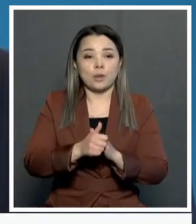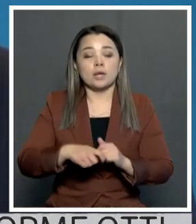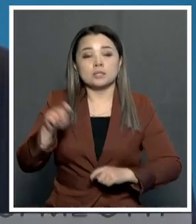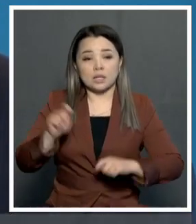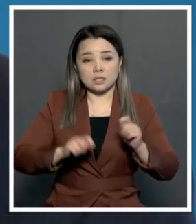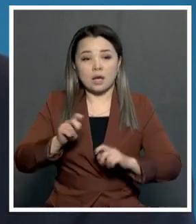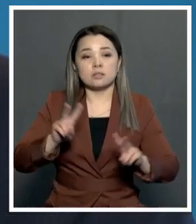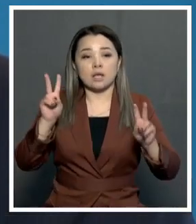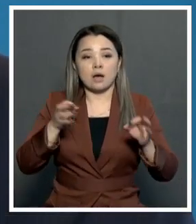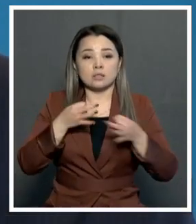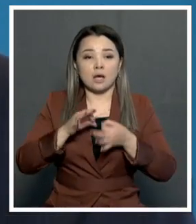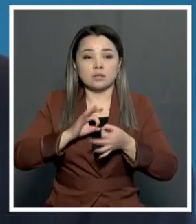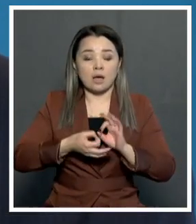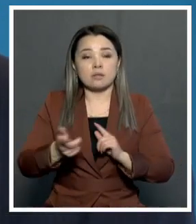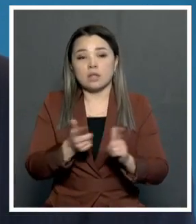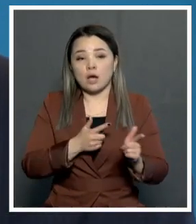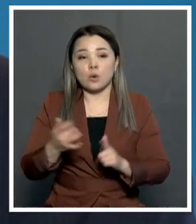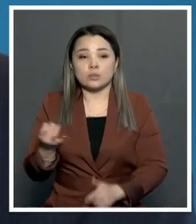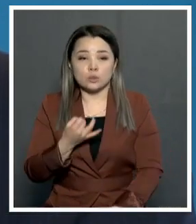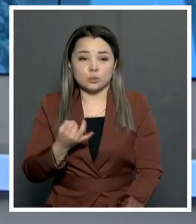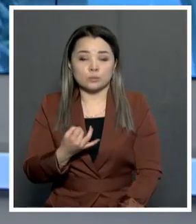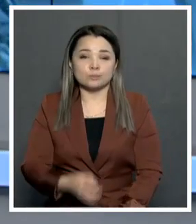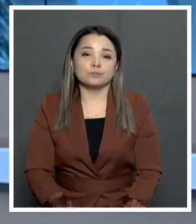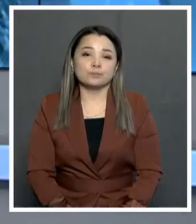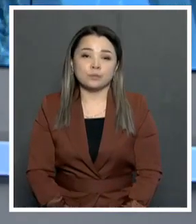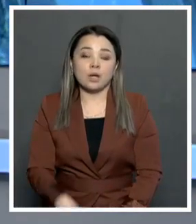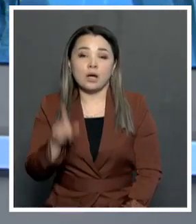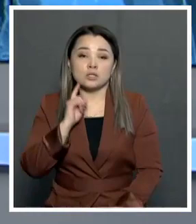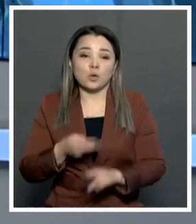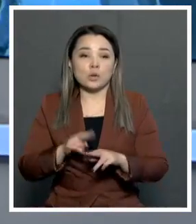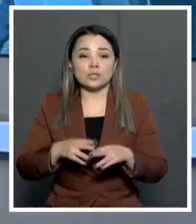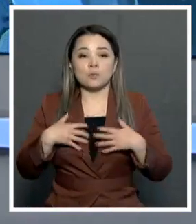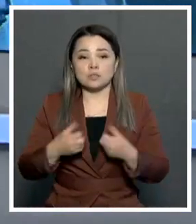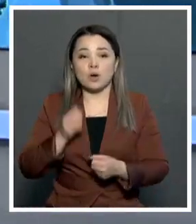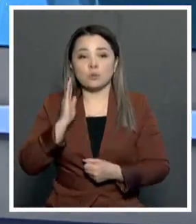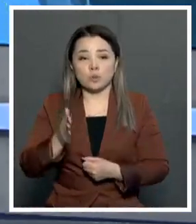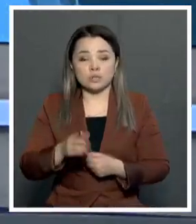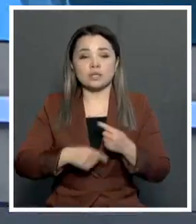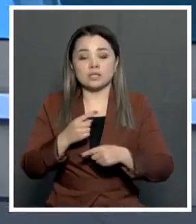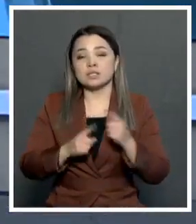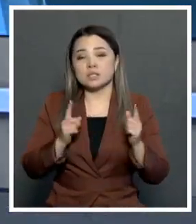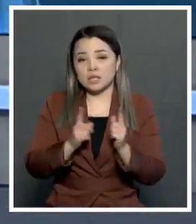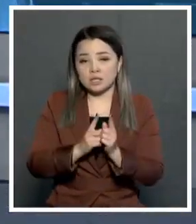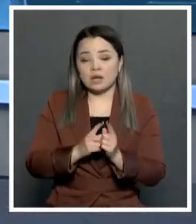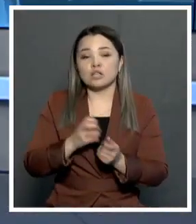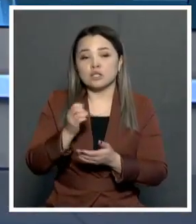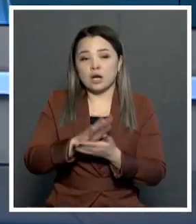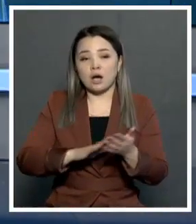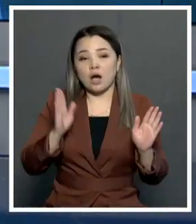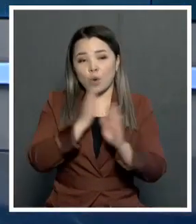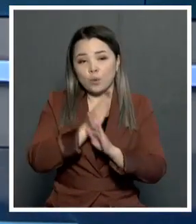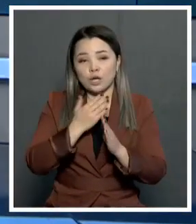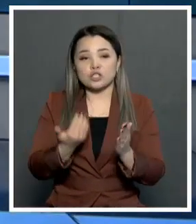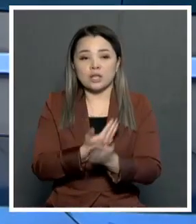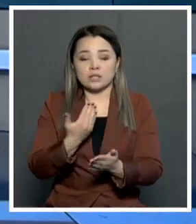съезінің тақырыптарын айқындаймыз. Қазір дайындық қызу. Әзірге осы шығарылымға қатысты сұрақтарыңыз бар болса, экранда көрсетілген